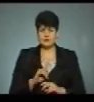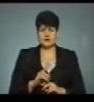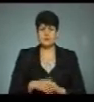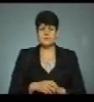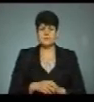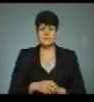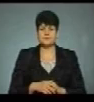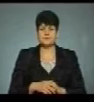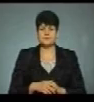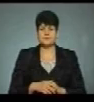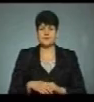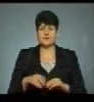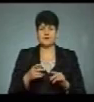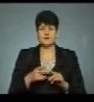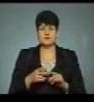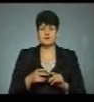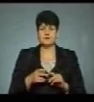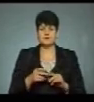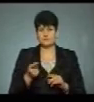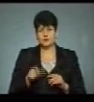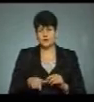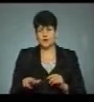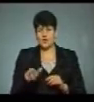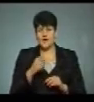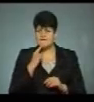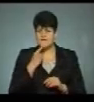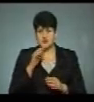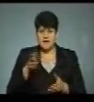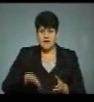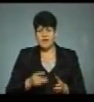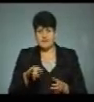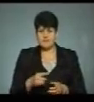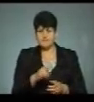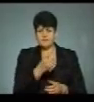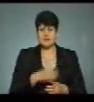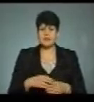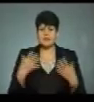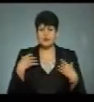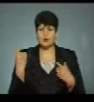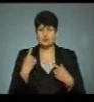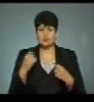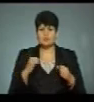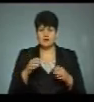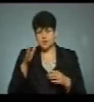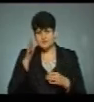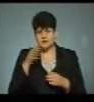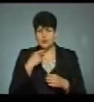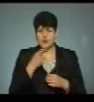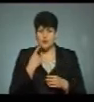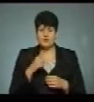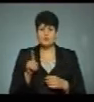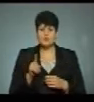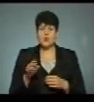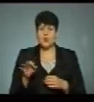є важка, там взагалі яма на ямі. Начальниця обласного управління освіти Ольга Хома повідомила, що